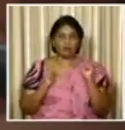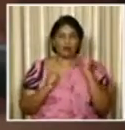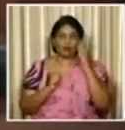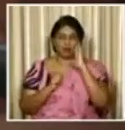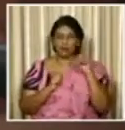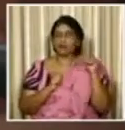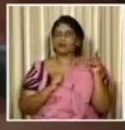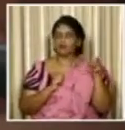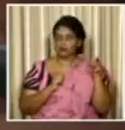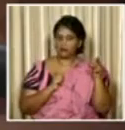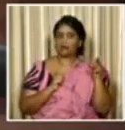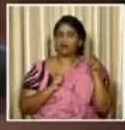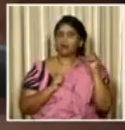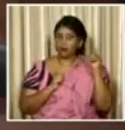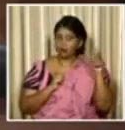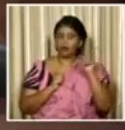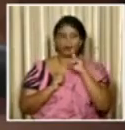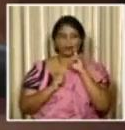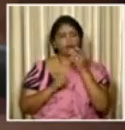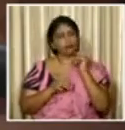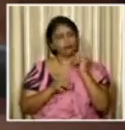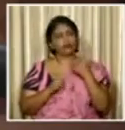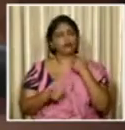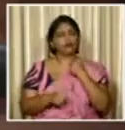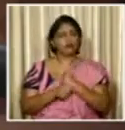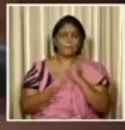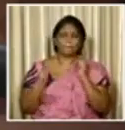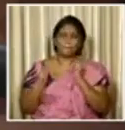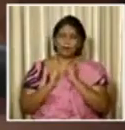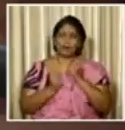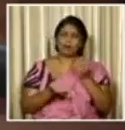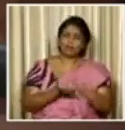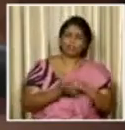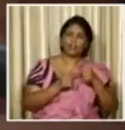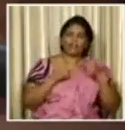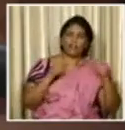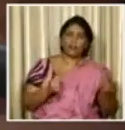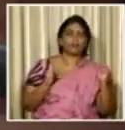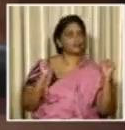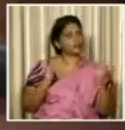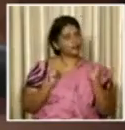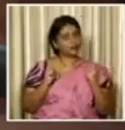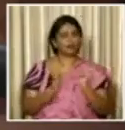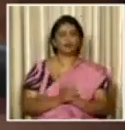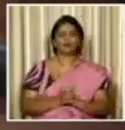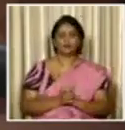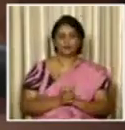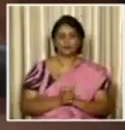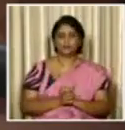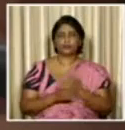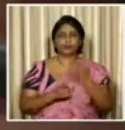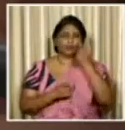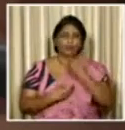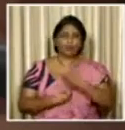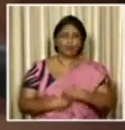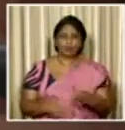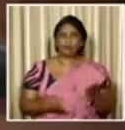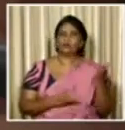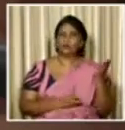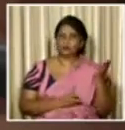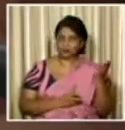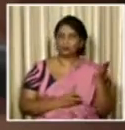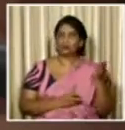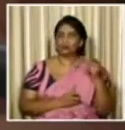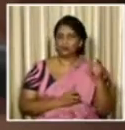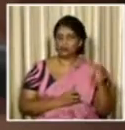tibuni ohu mama kena vitaka aanduwata bayai taw vitaka vipakshata bayai weherin ida dunna